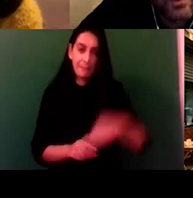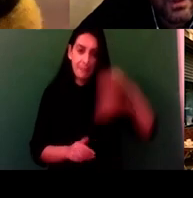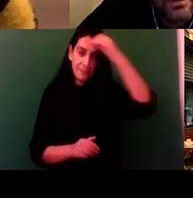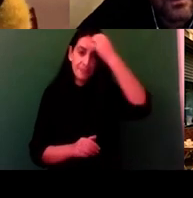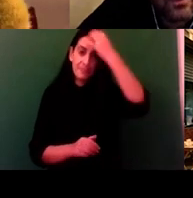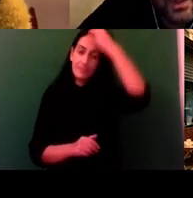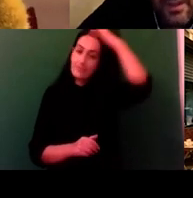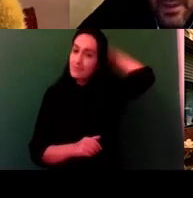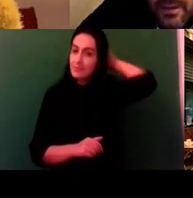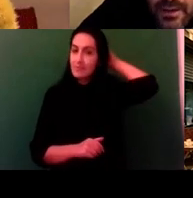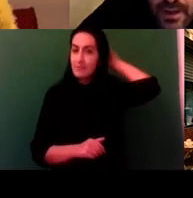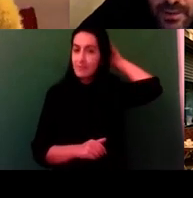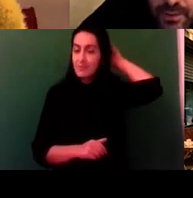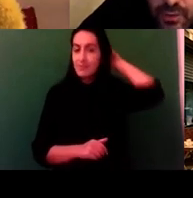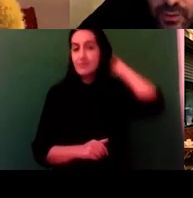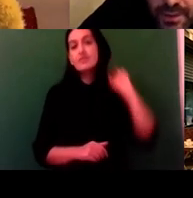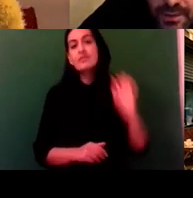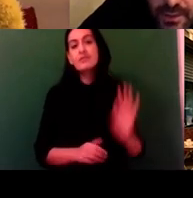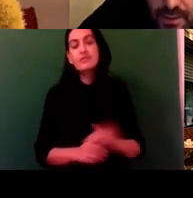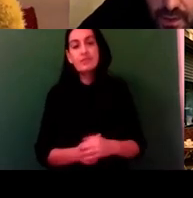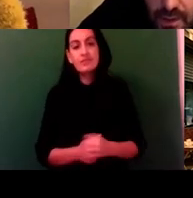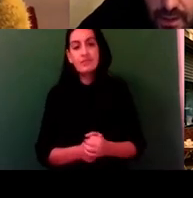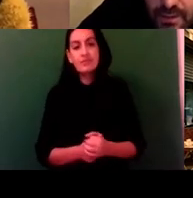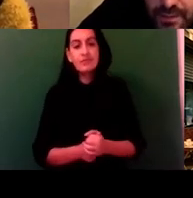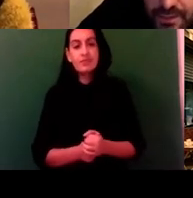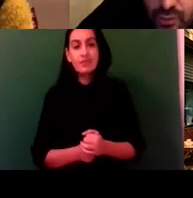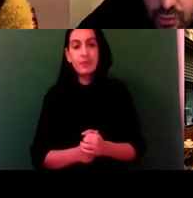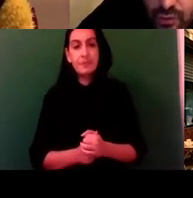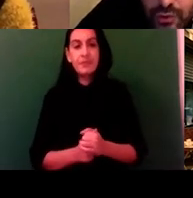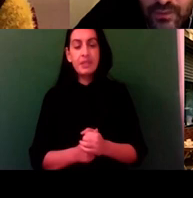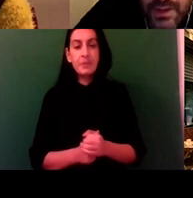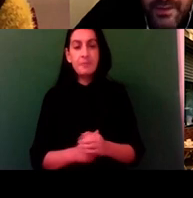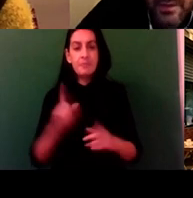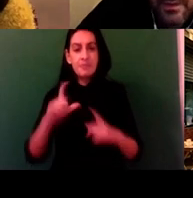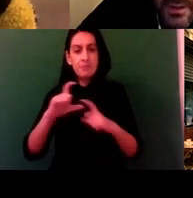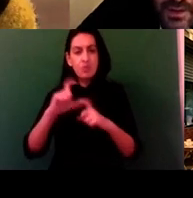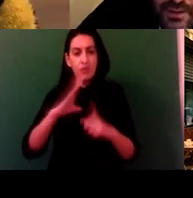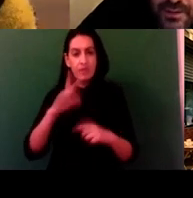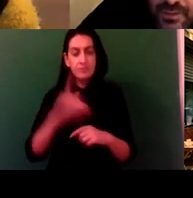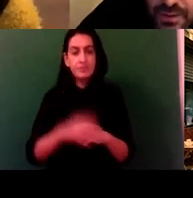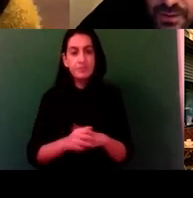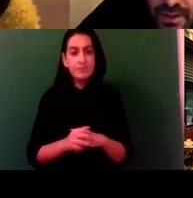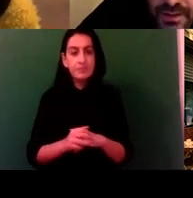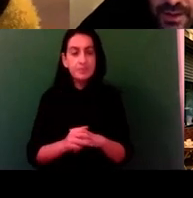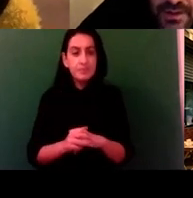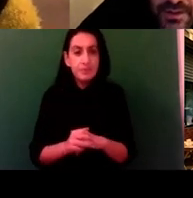bana. Burada Kamile Batur'un bir alakalı bir sorusu, yorumu var. Haritalama aracı katılımcıları zaten başta